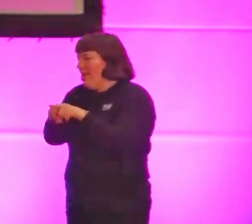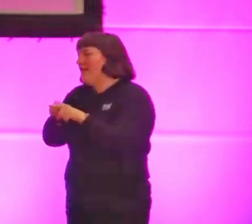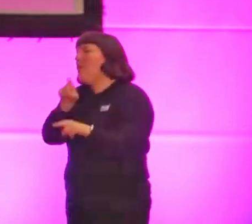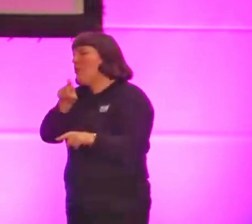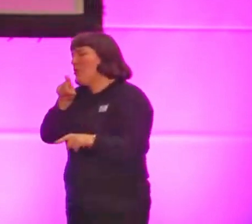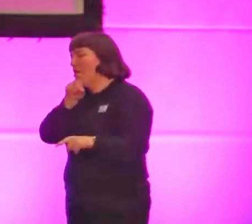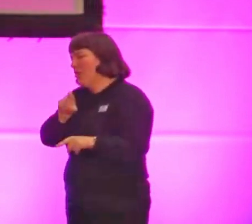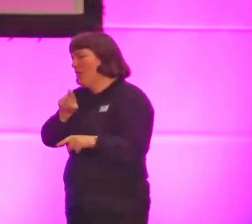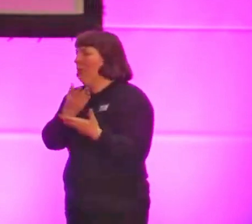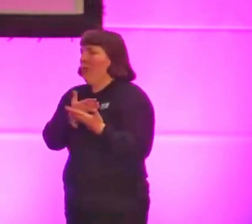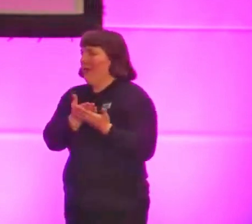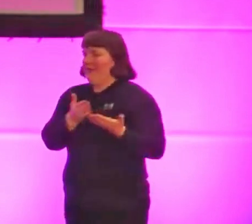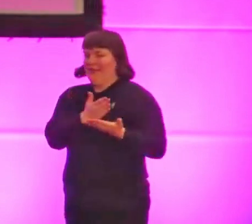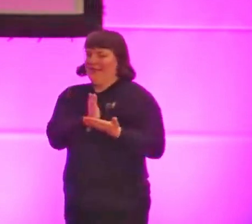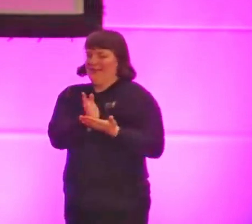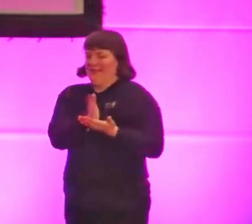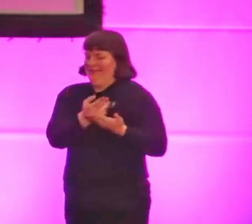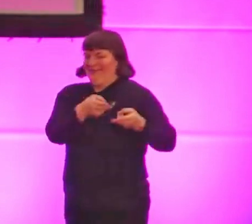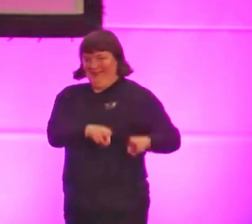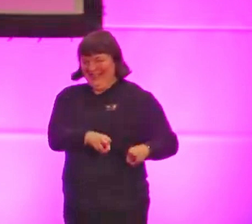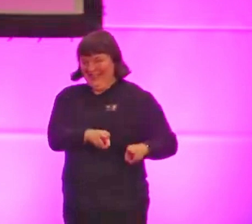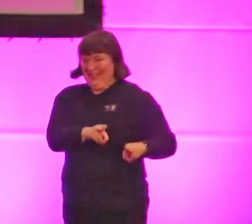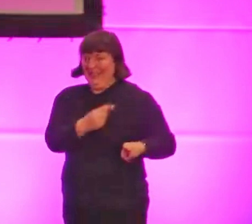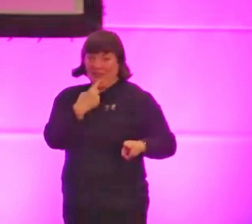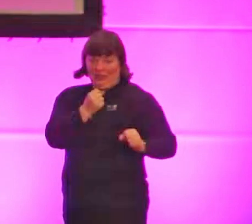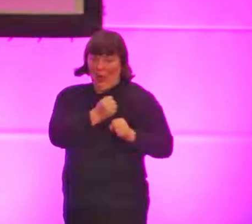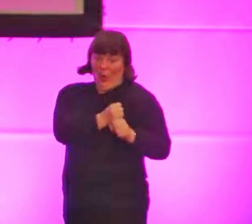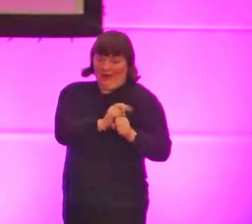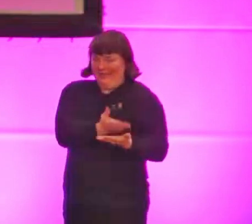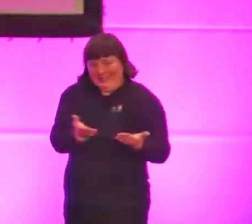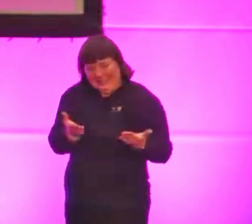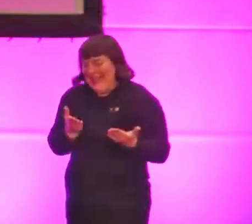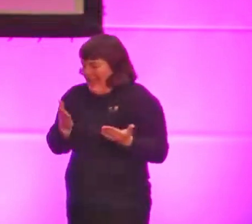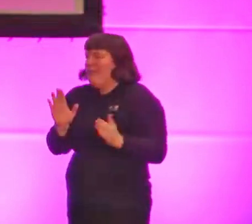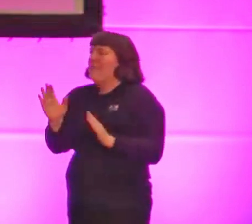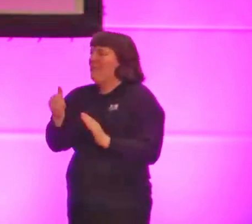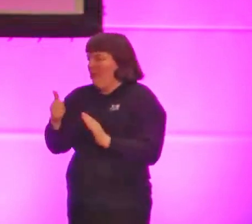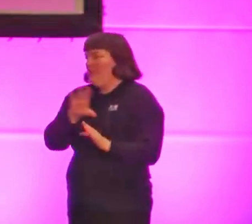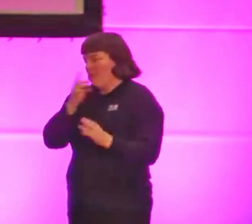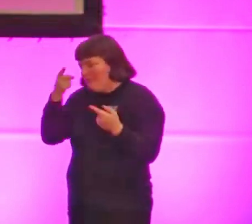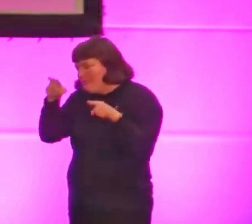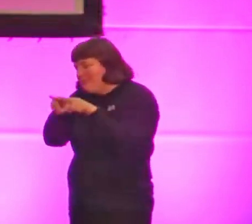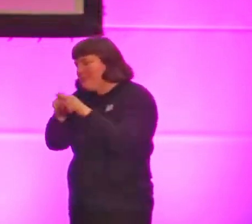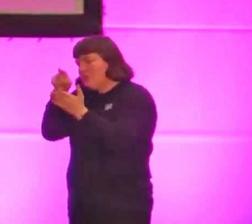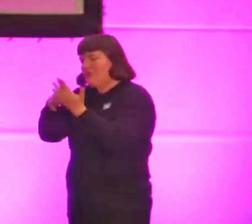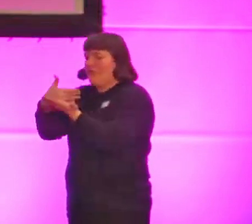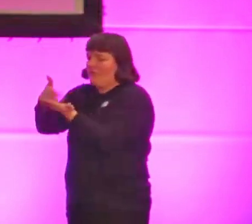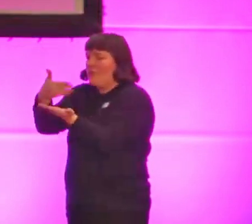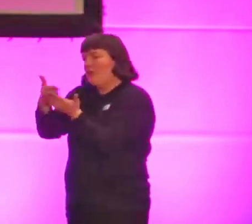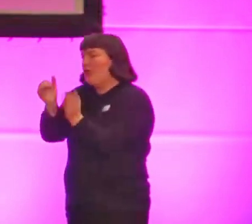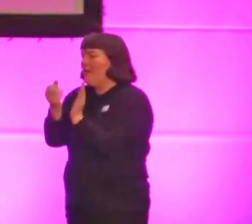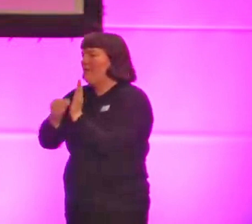inte liksom den rent rättsliga delen, om man ska säga om det kommer hålla eller inte. Utan det behövs ett godkännande för att gå vidare med brott som har